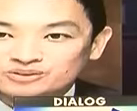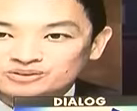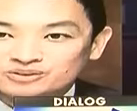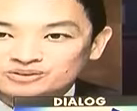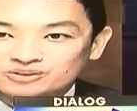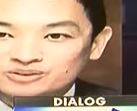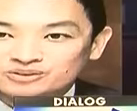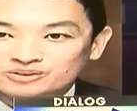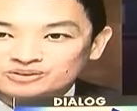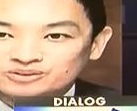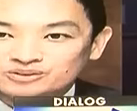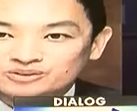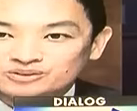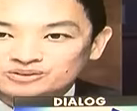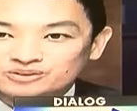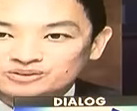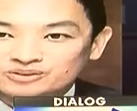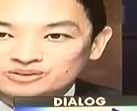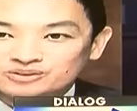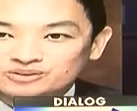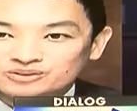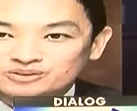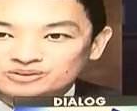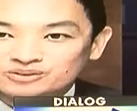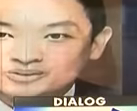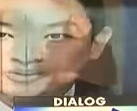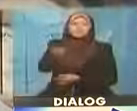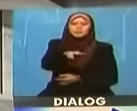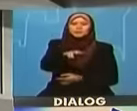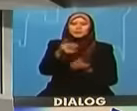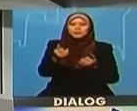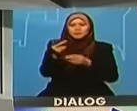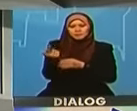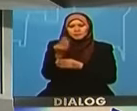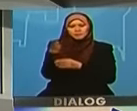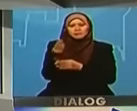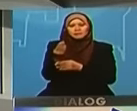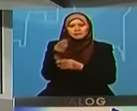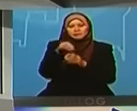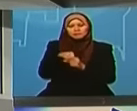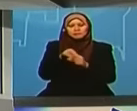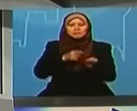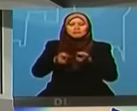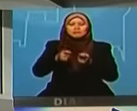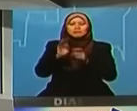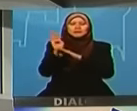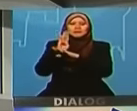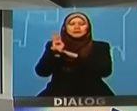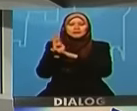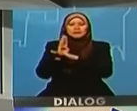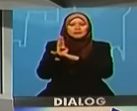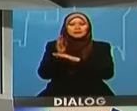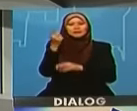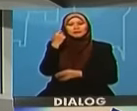daripada itu. Jadi itu adalah urusan atau praktis yang common, common di dalam urus tadbir korporat, Datuk. Ada